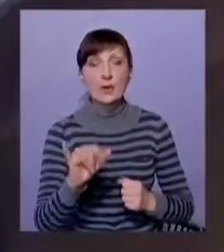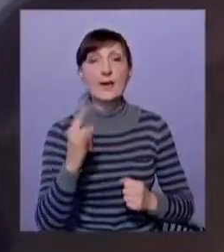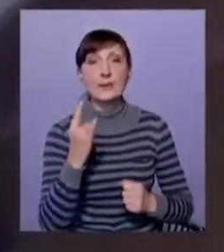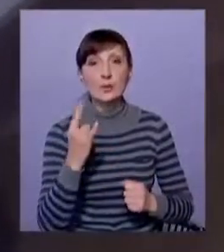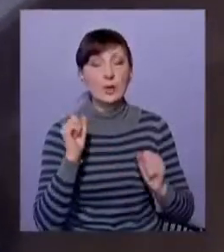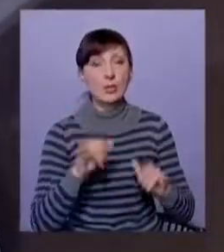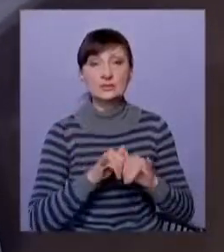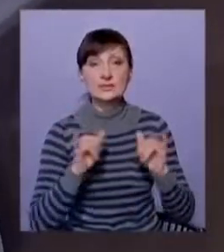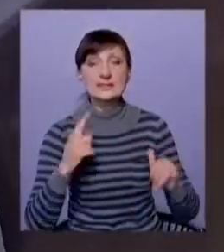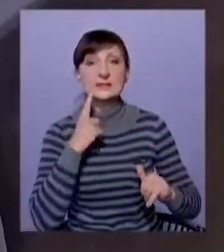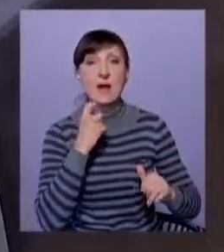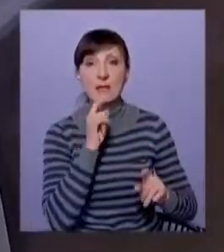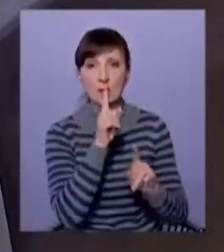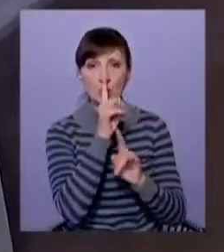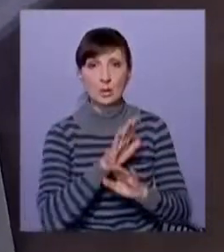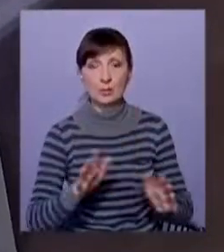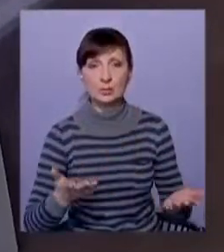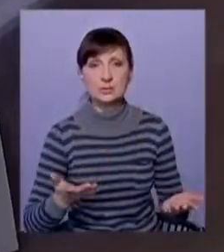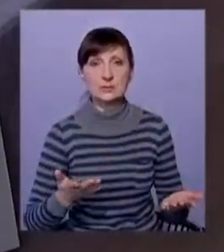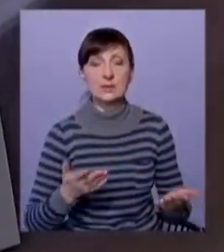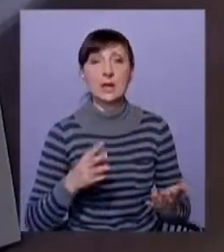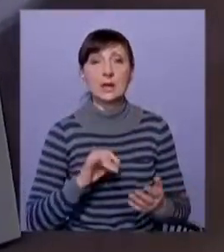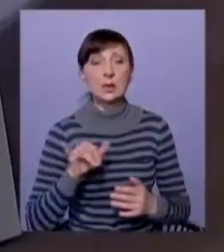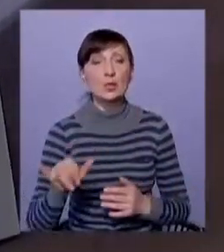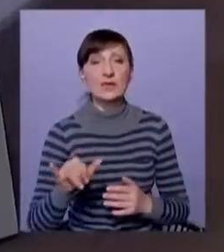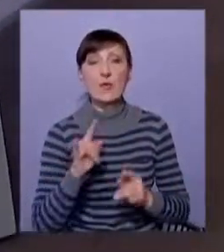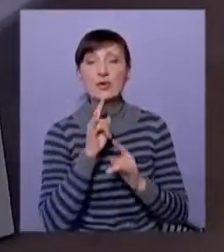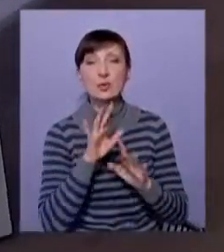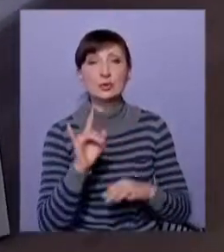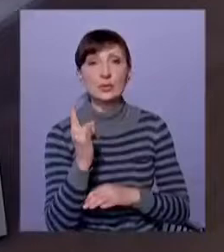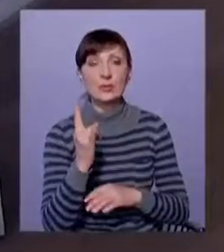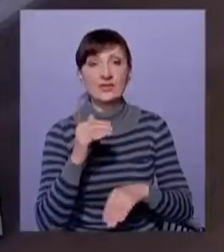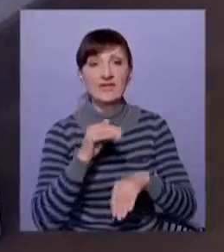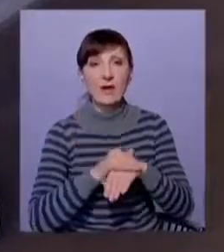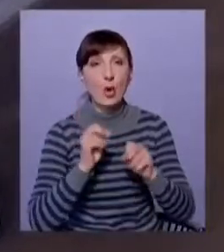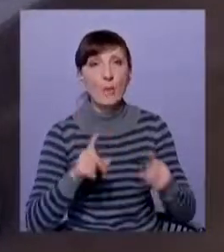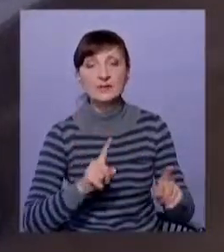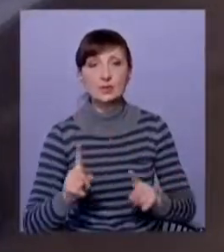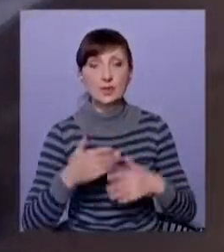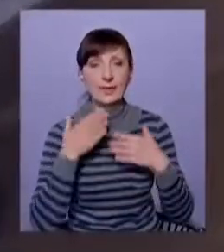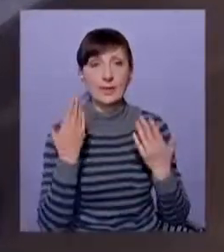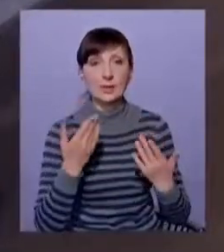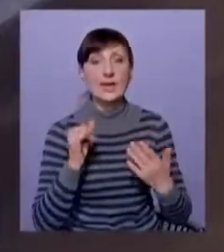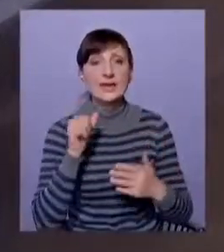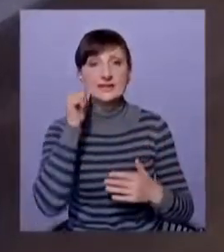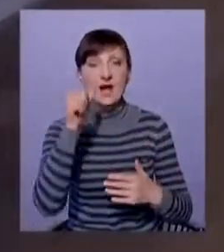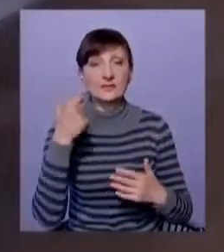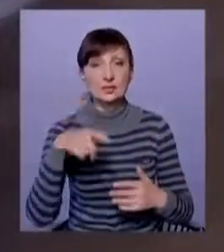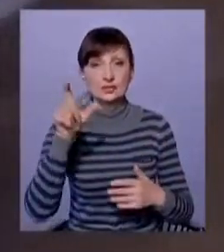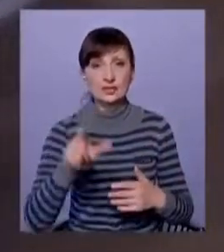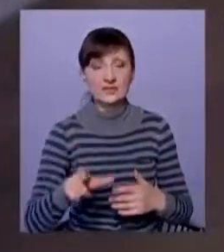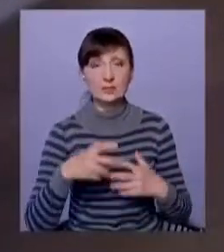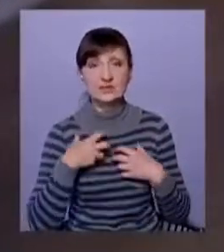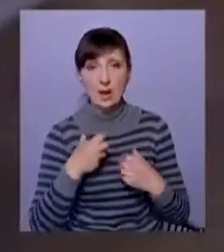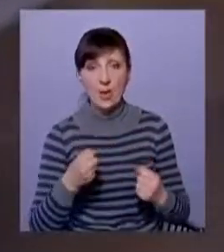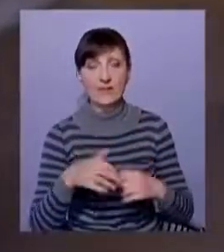может и не развиться сахарный диабет. И, соответственно, у него не будет факторов риска, и мы уже завтра получим здоровое население.